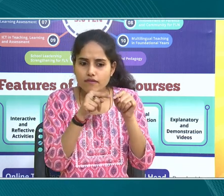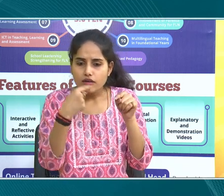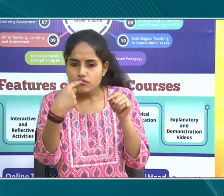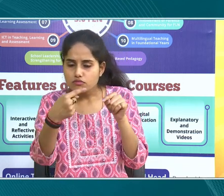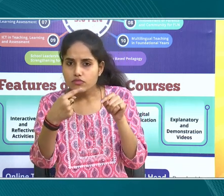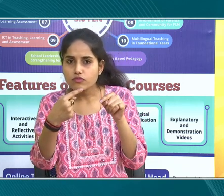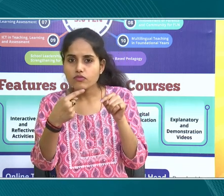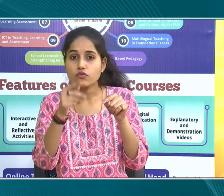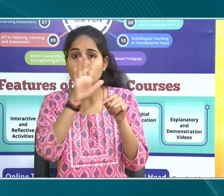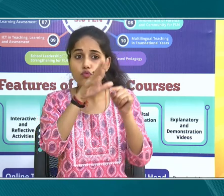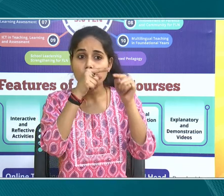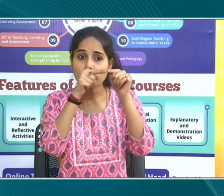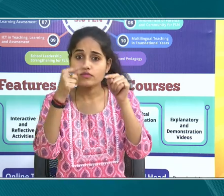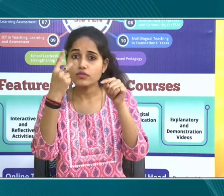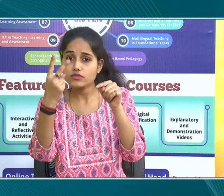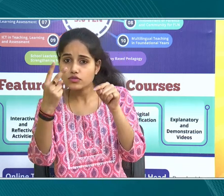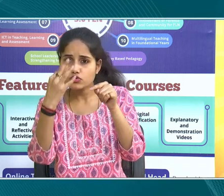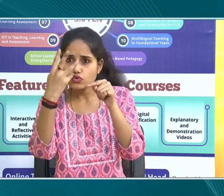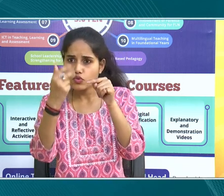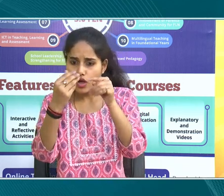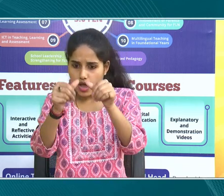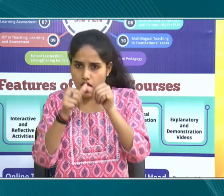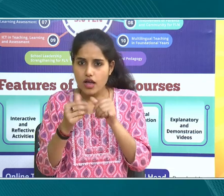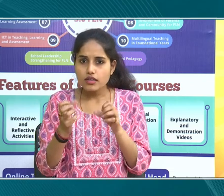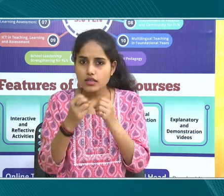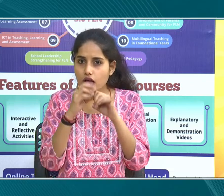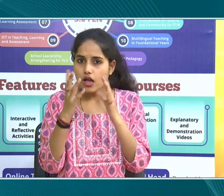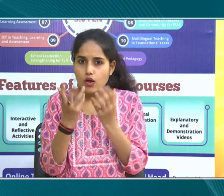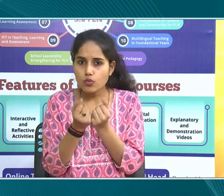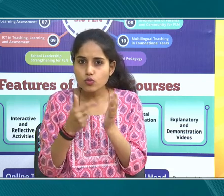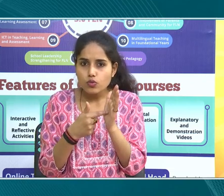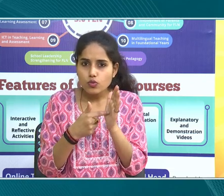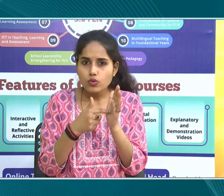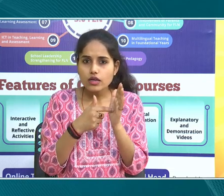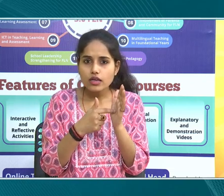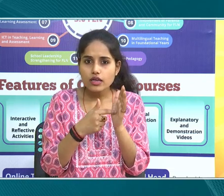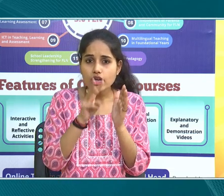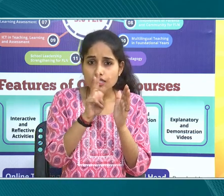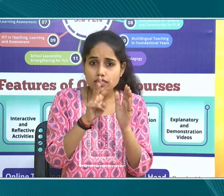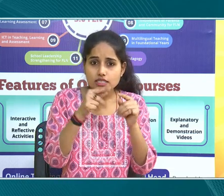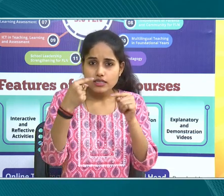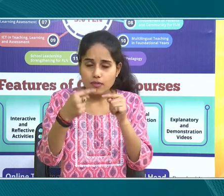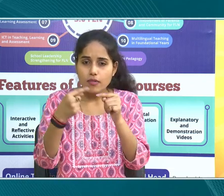कितने मिलेंगे और तू में से 3 गए कितने मिलेंगे